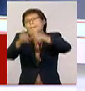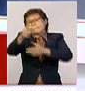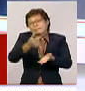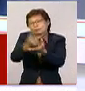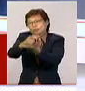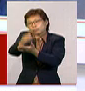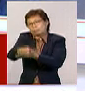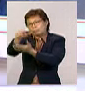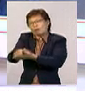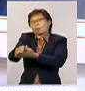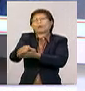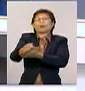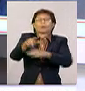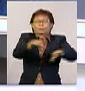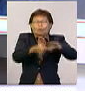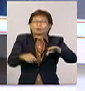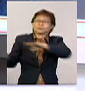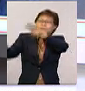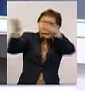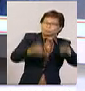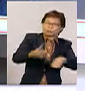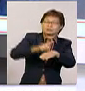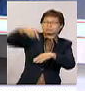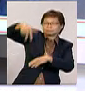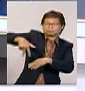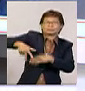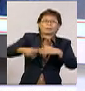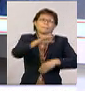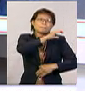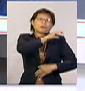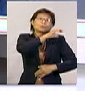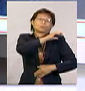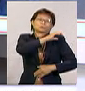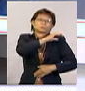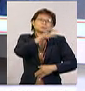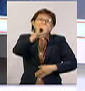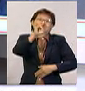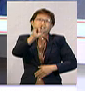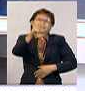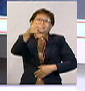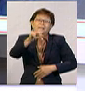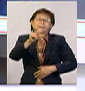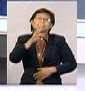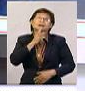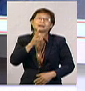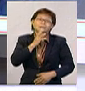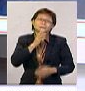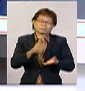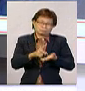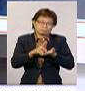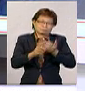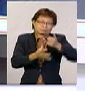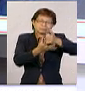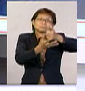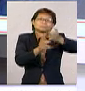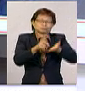bumi dan tsunami di Sulawesi Tengah. Pengerusinya Tan Sri Tunku Puteri Intan Safina Sultan Abdul Halim Muazzam Shah berkata, sumbangan dibuka